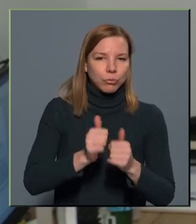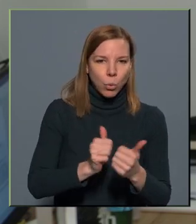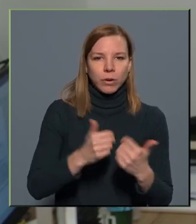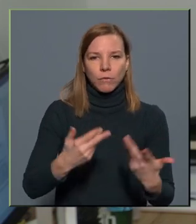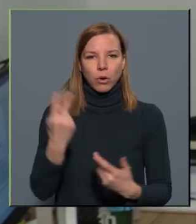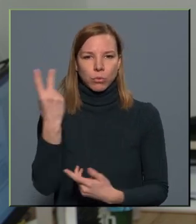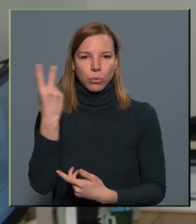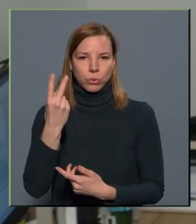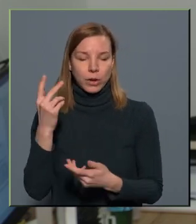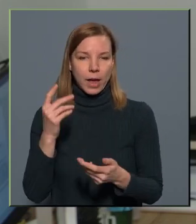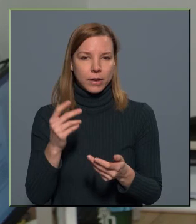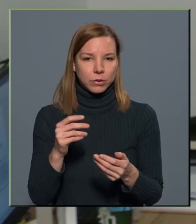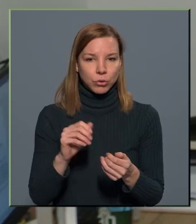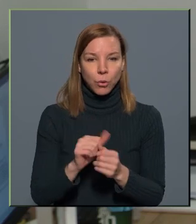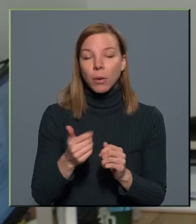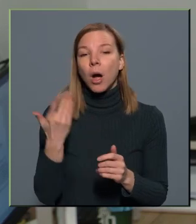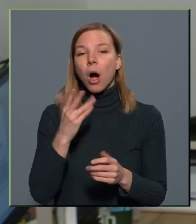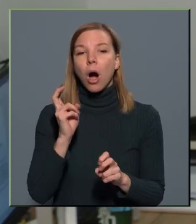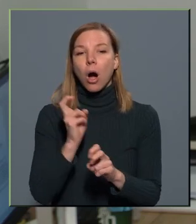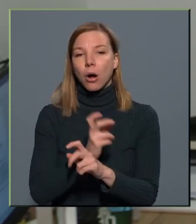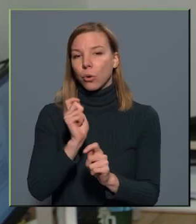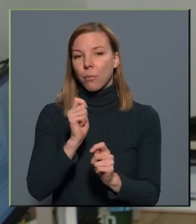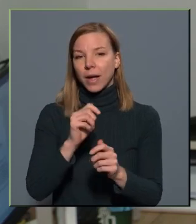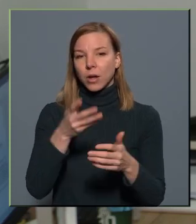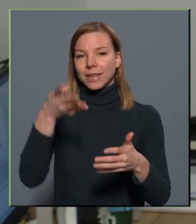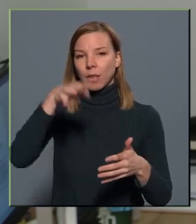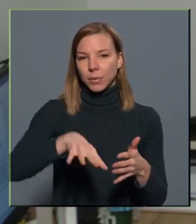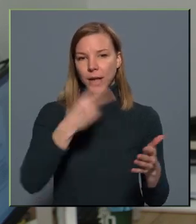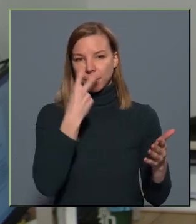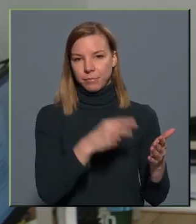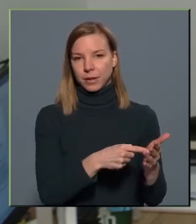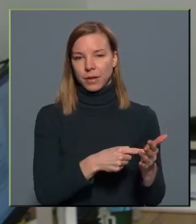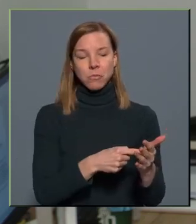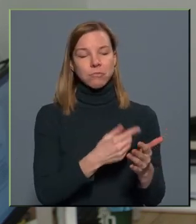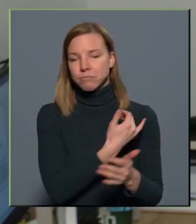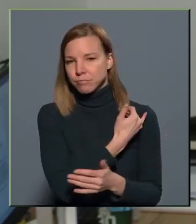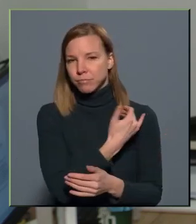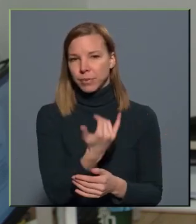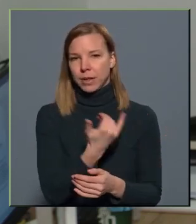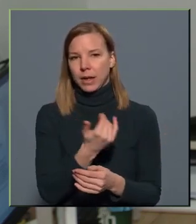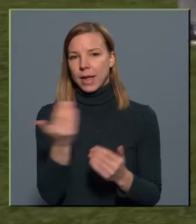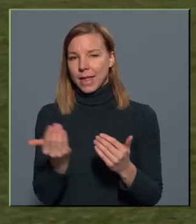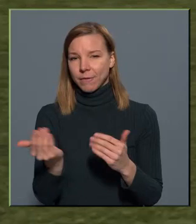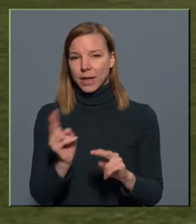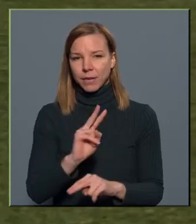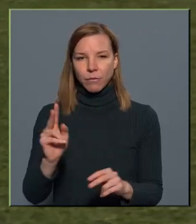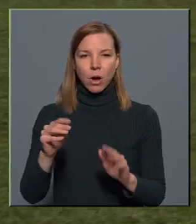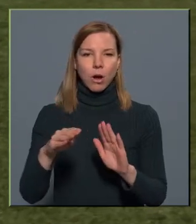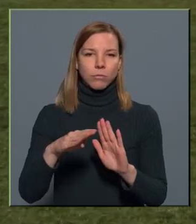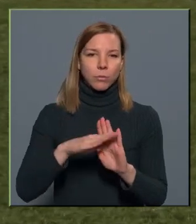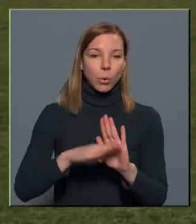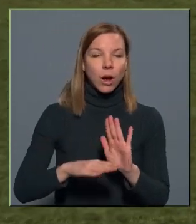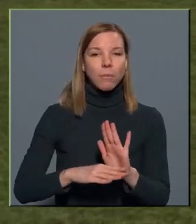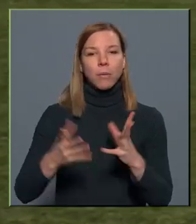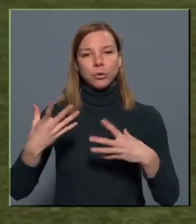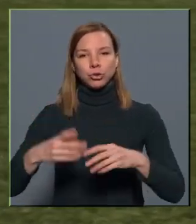a kőbányai naptárt, hogy így mondjam, szinte minden hétvégére talál valami olyan elfoglaltságot, ahova a családokkal, barátokkal el tud látogatni. Tehát én